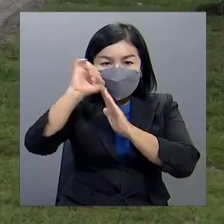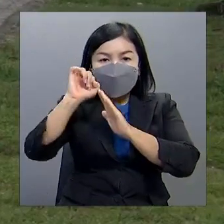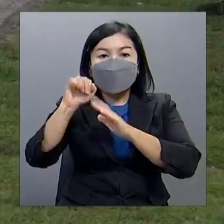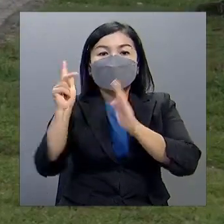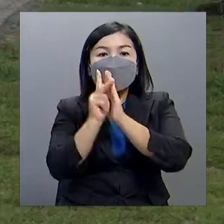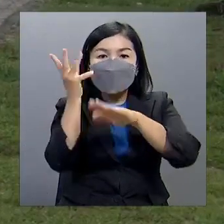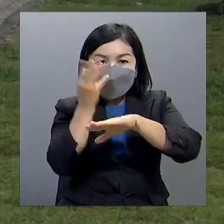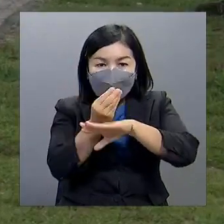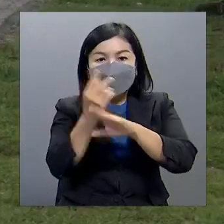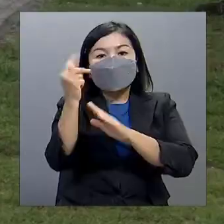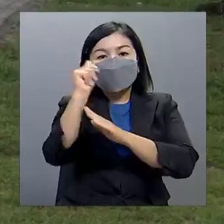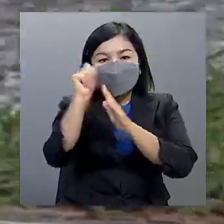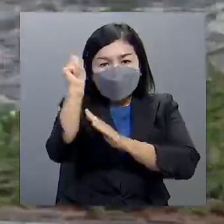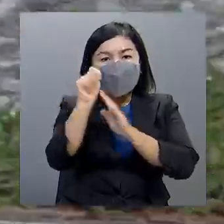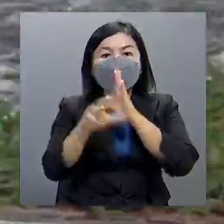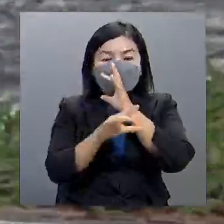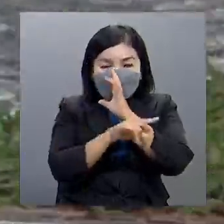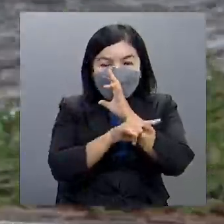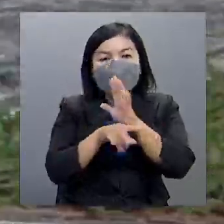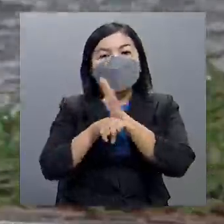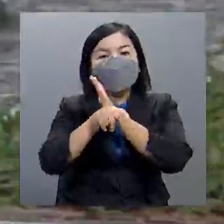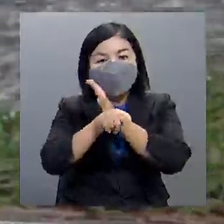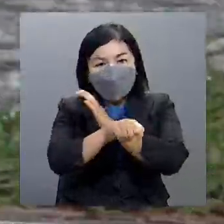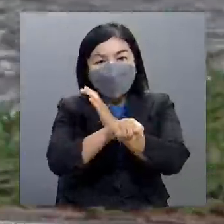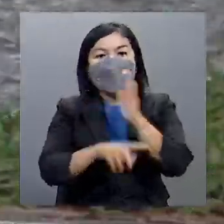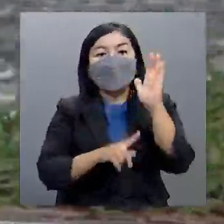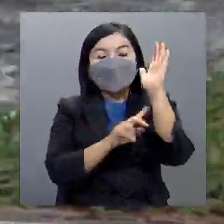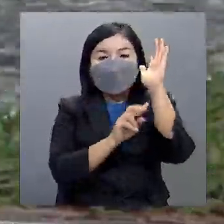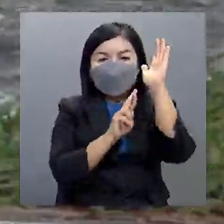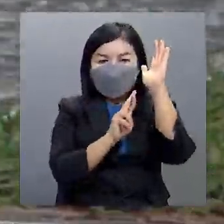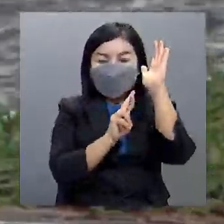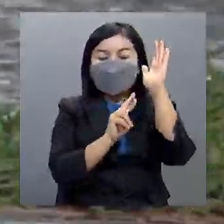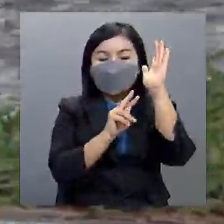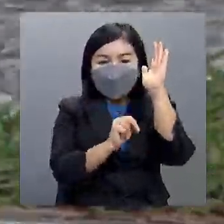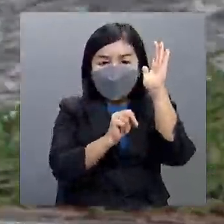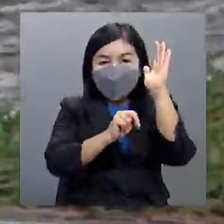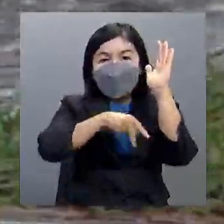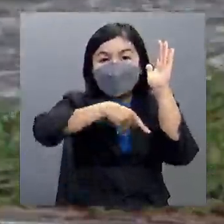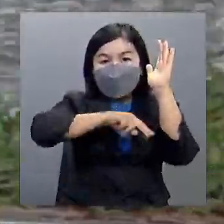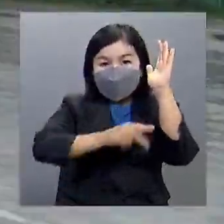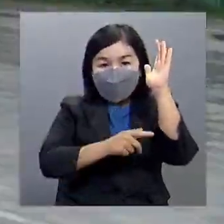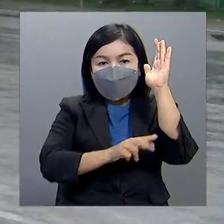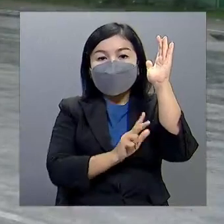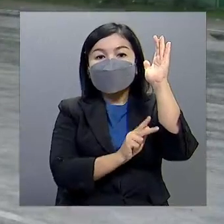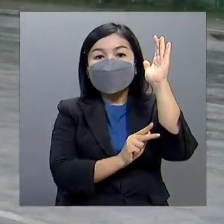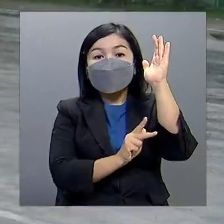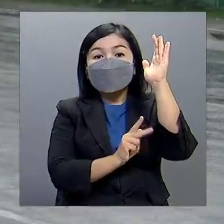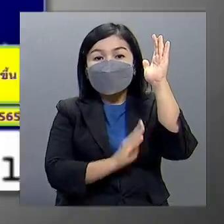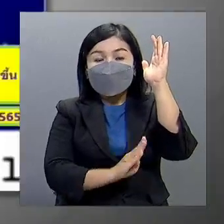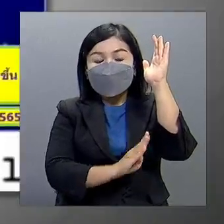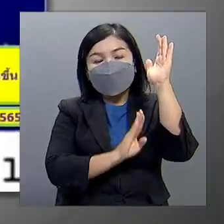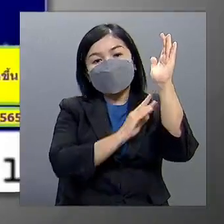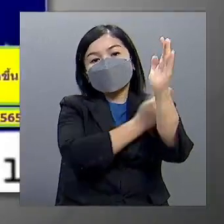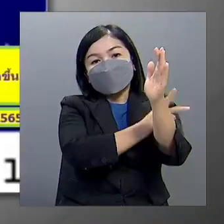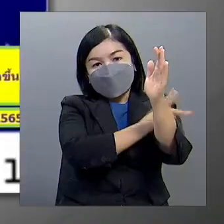ระยองจันทบุรีตราดระนองพังงาภูเก็ตกระบี่และตรังนะคะขณะที่ข้อมูลจากทีม